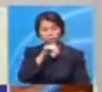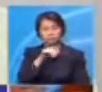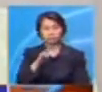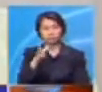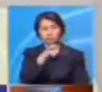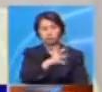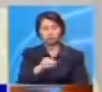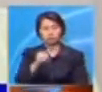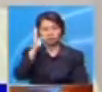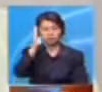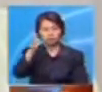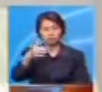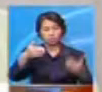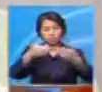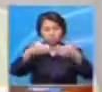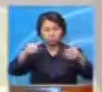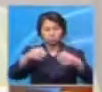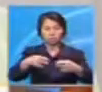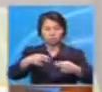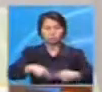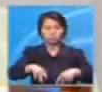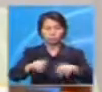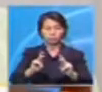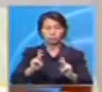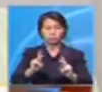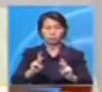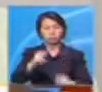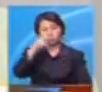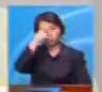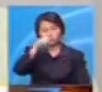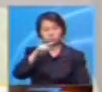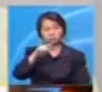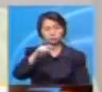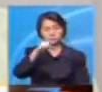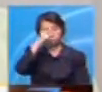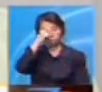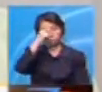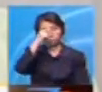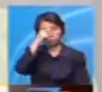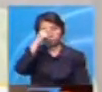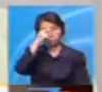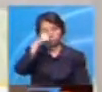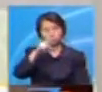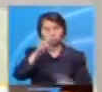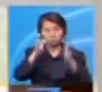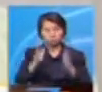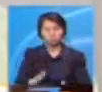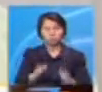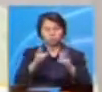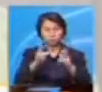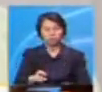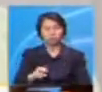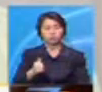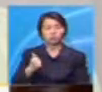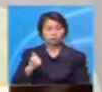tetapi juga akan membuka peluang untuk rakyat